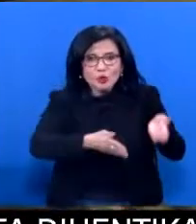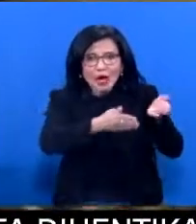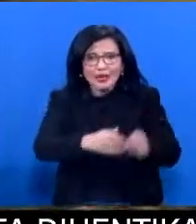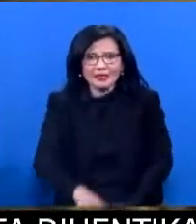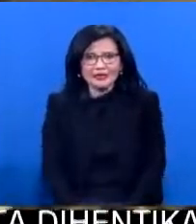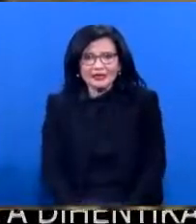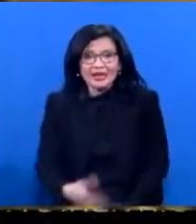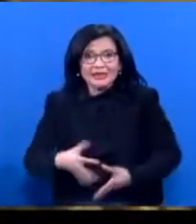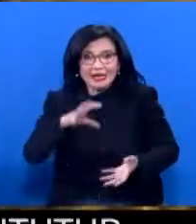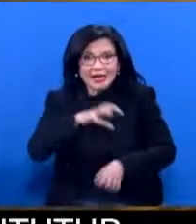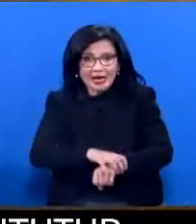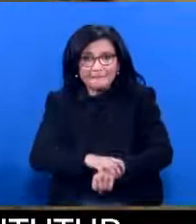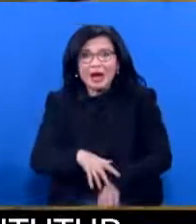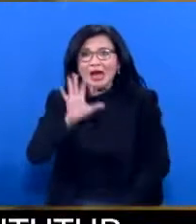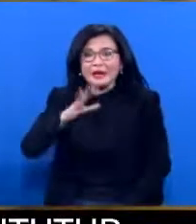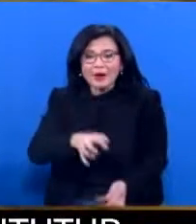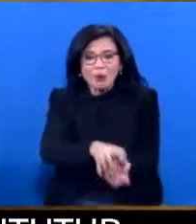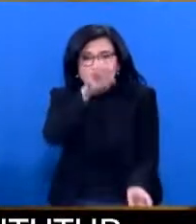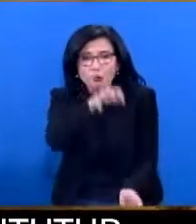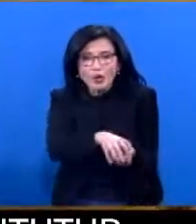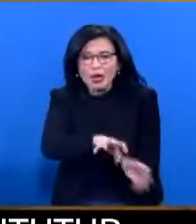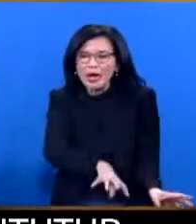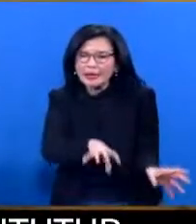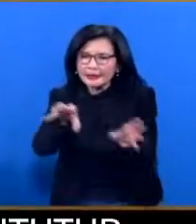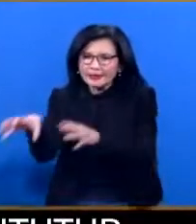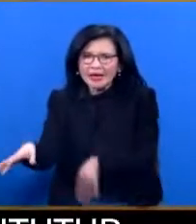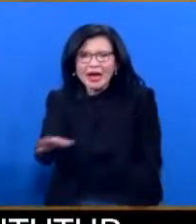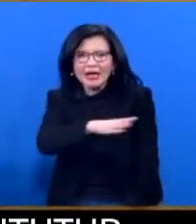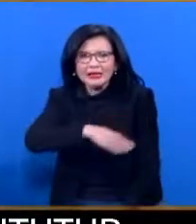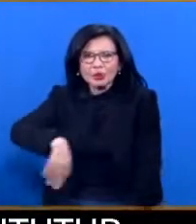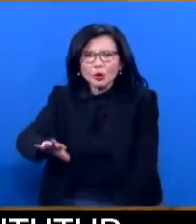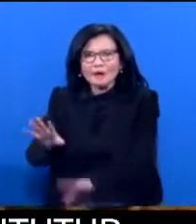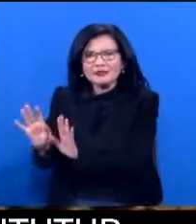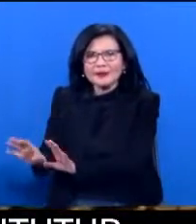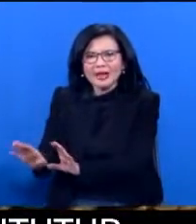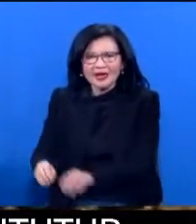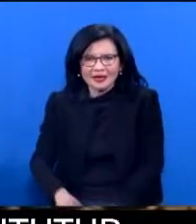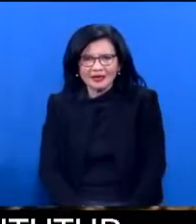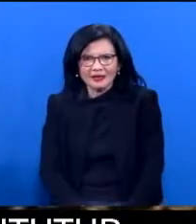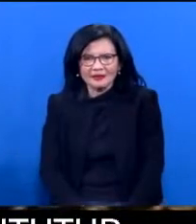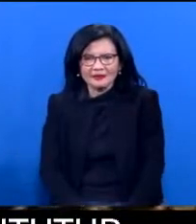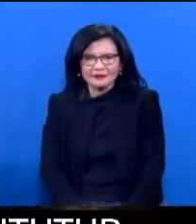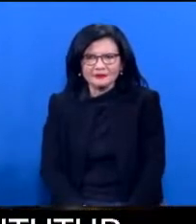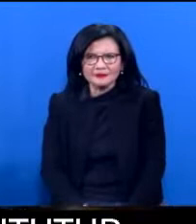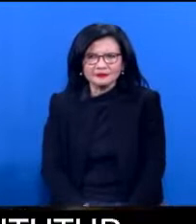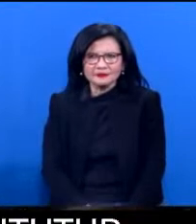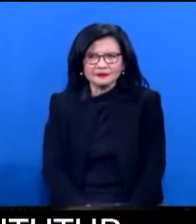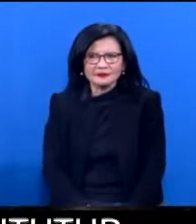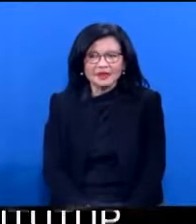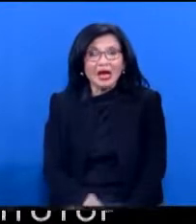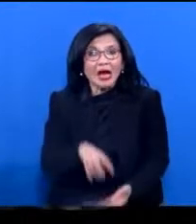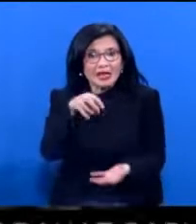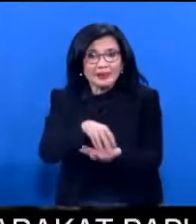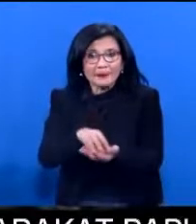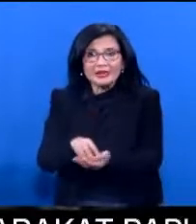Setelah ditangkap, 5 ekor buaya tersebut dipindahkan ke kolam penampungan sementara di Muara Bulian, Kabupaten Batanghari, Jambi. Lokasi